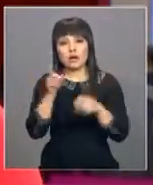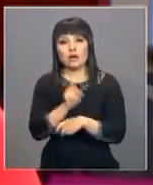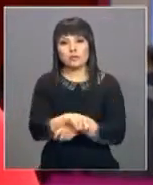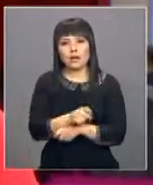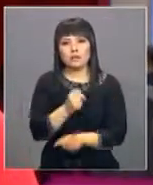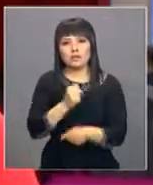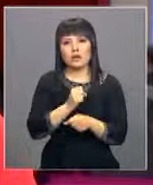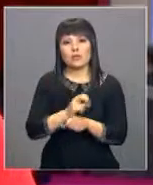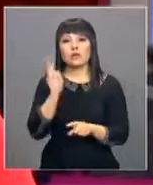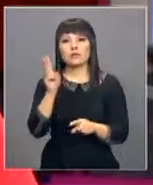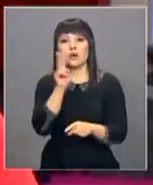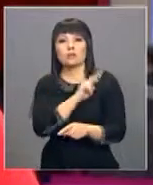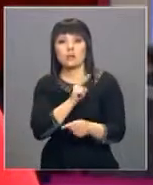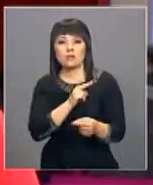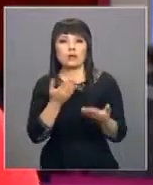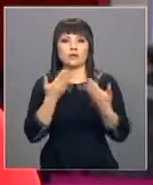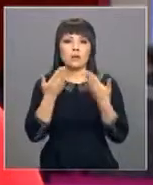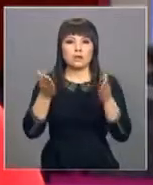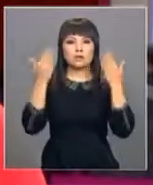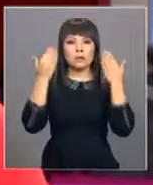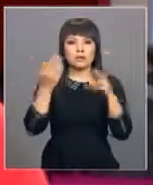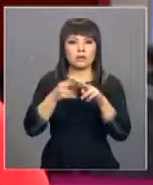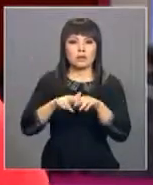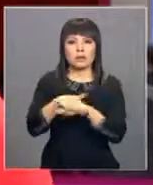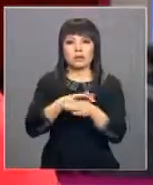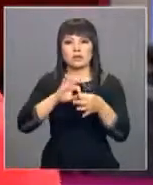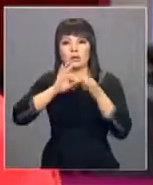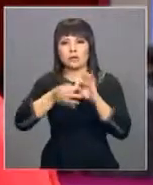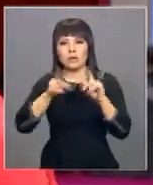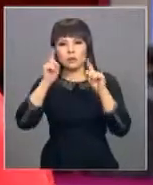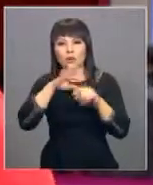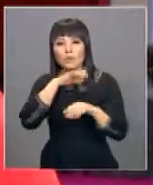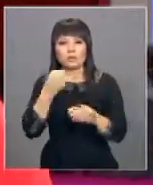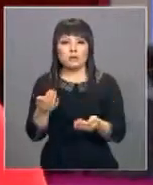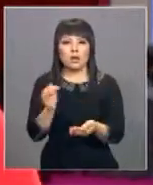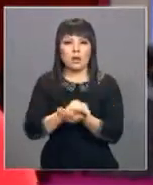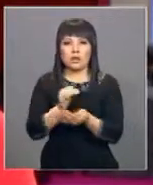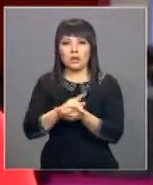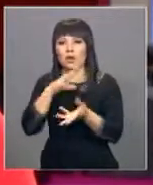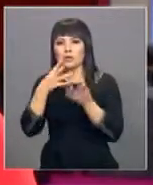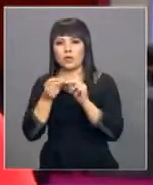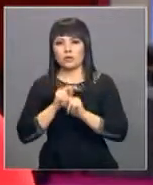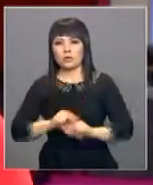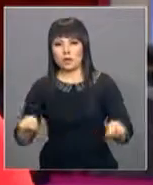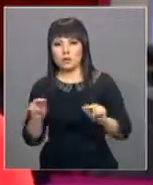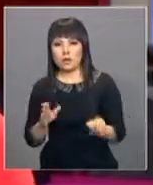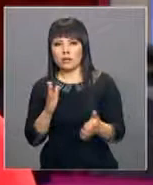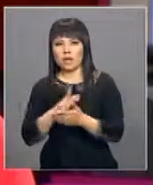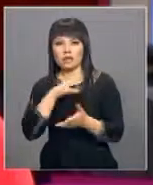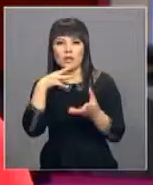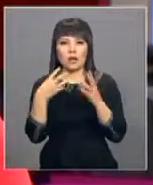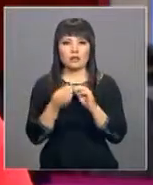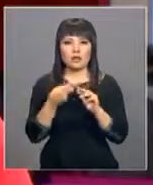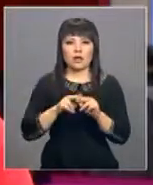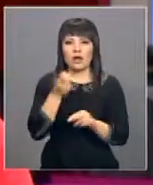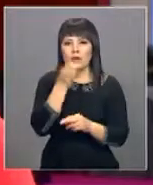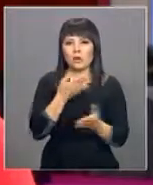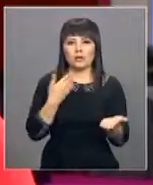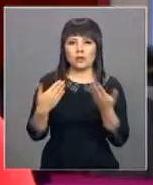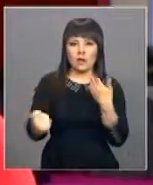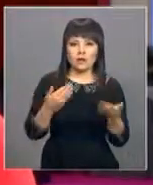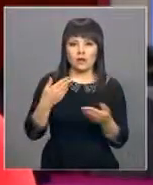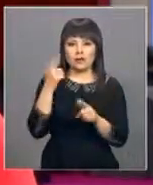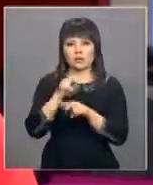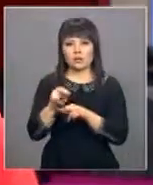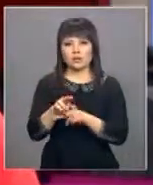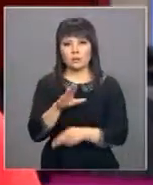білмей, кімнен барып сұрауын білмей отырғанбыз. Қазір қаншама таныстарым бар, қаншама тренерлер, қаншама жақсы әңгімелер айтты, жақсы білім берді